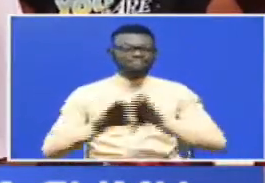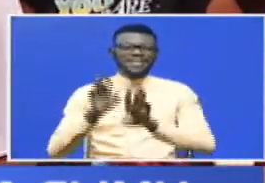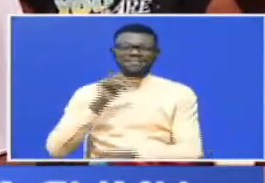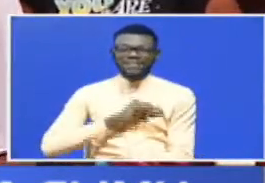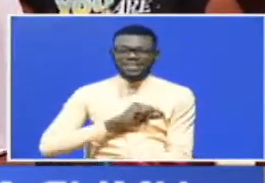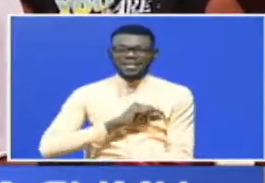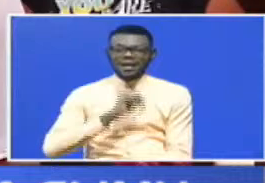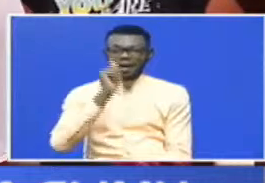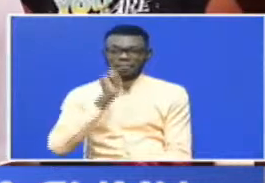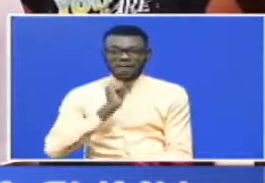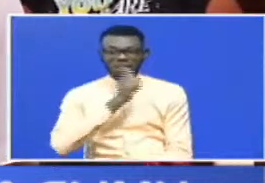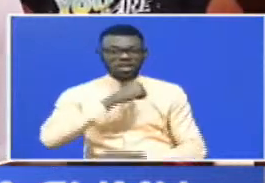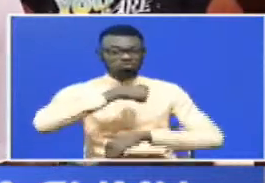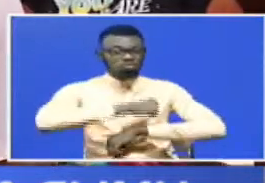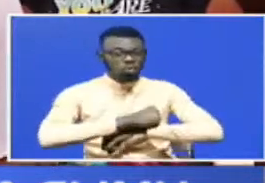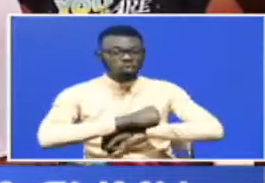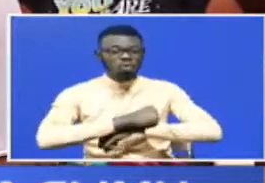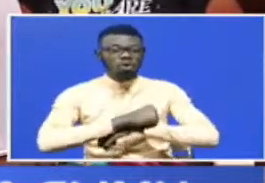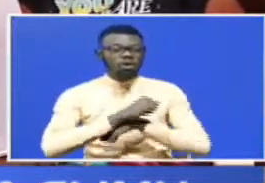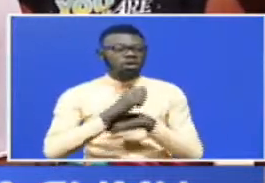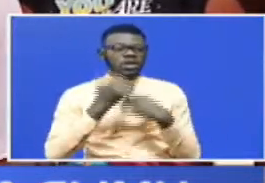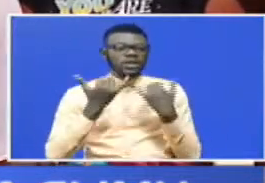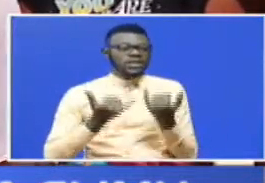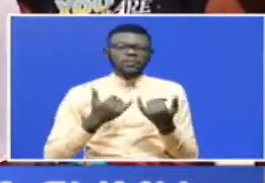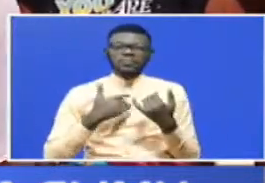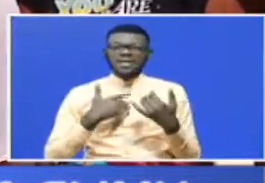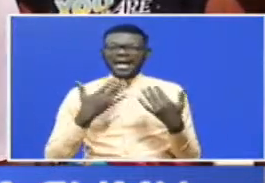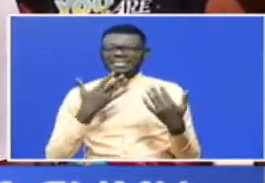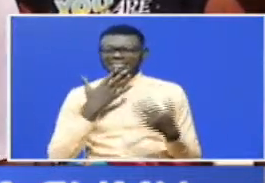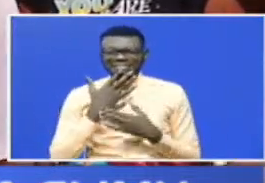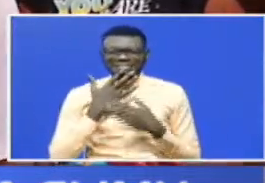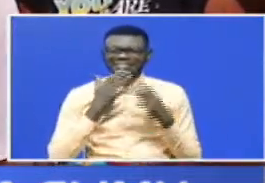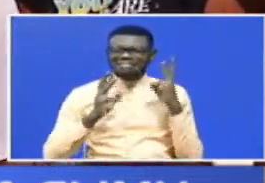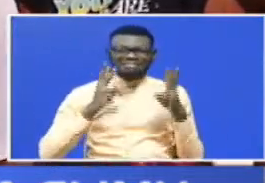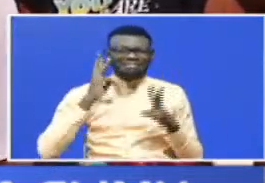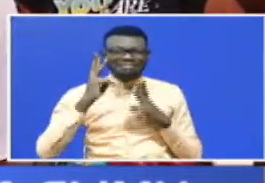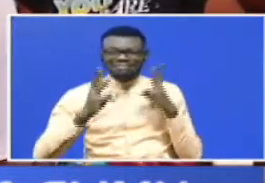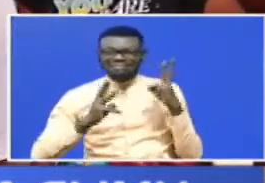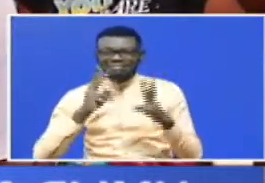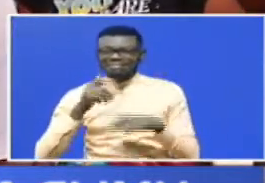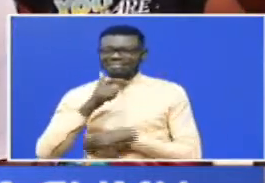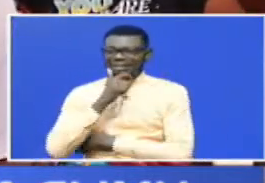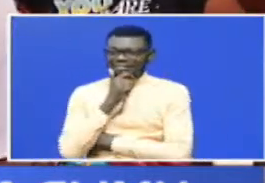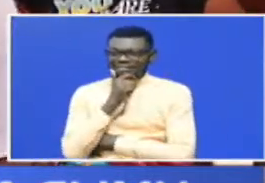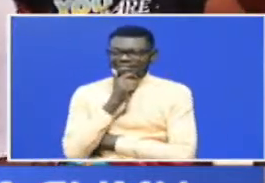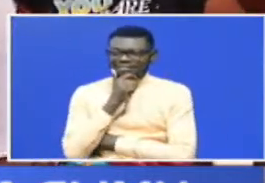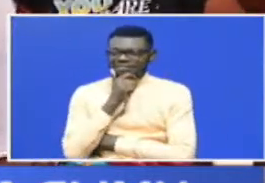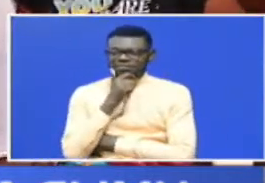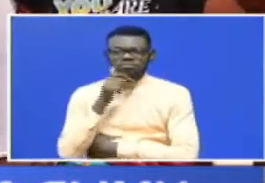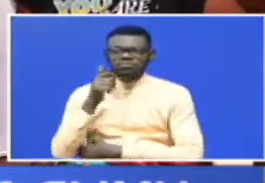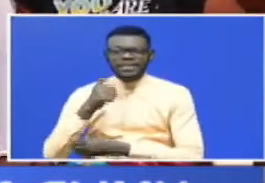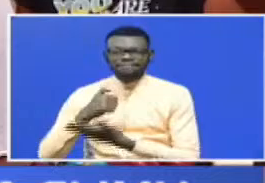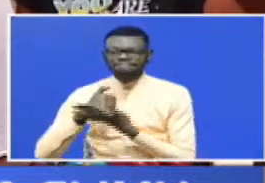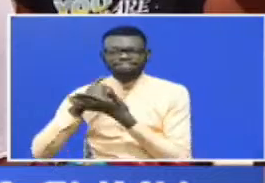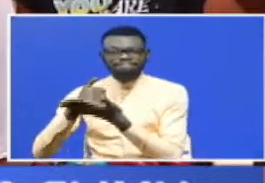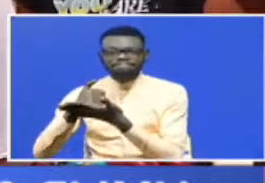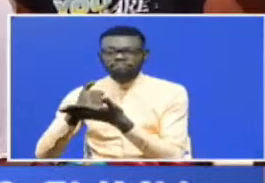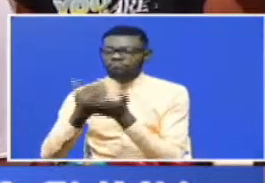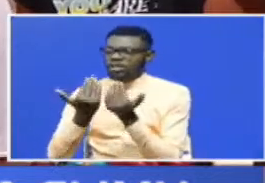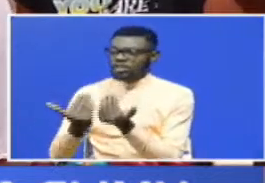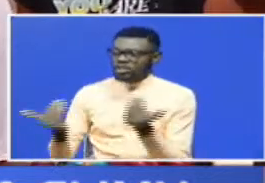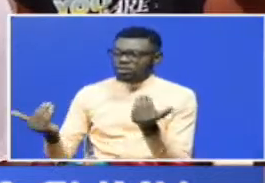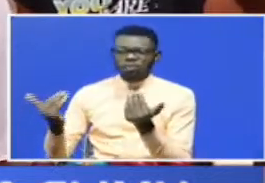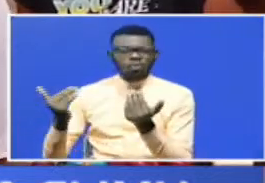private. Sasa nikawa na maswali kujiuliza nitakalofanya ili kufanya watoto